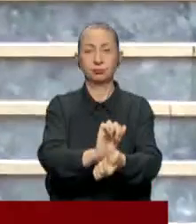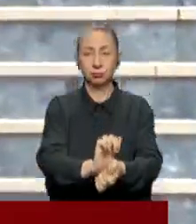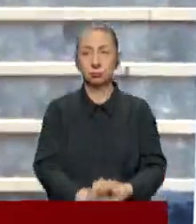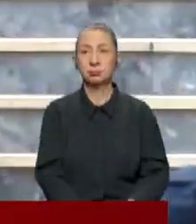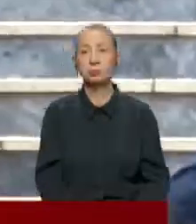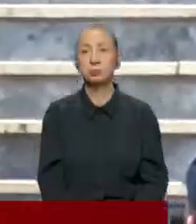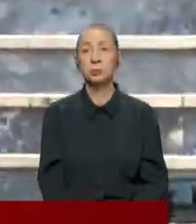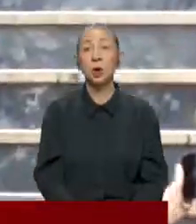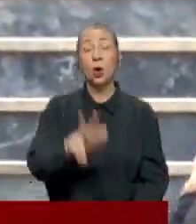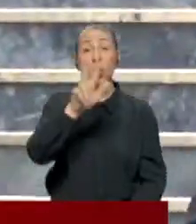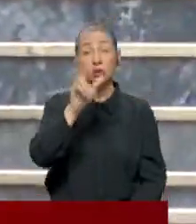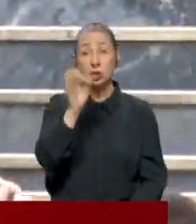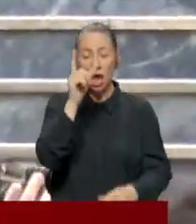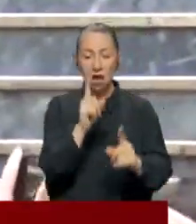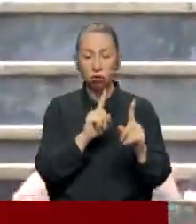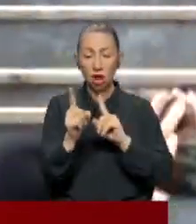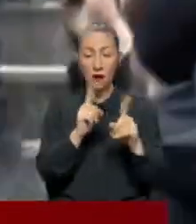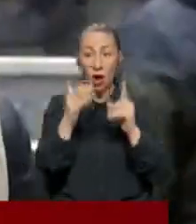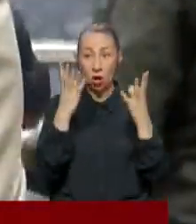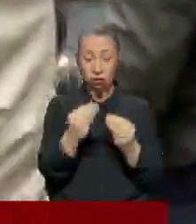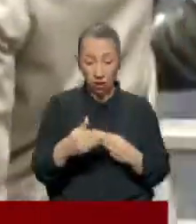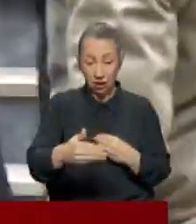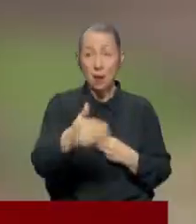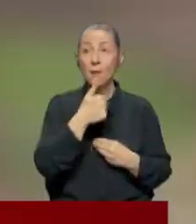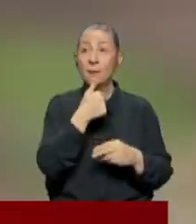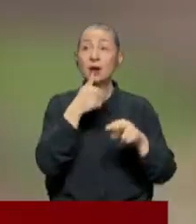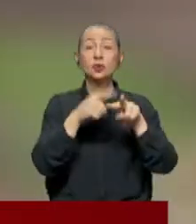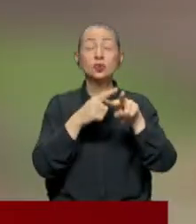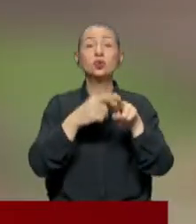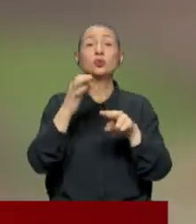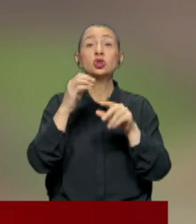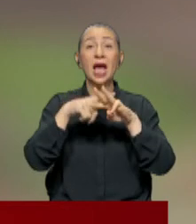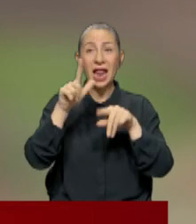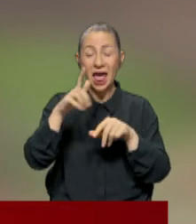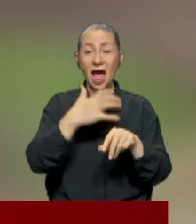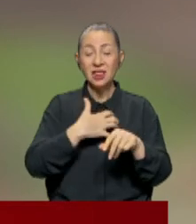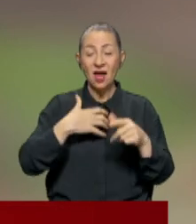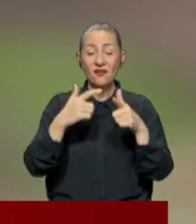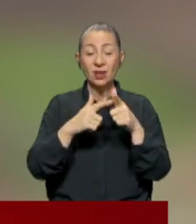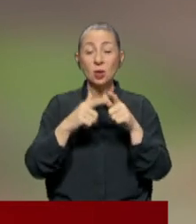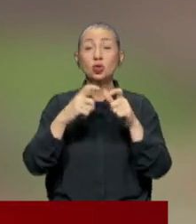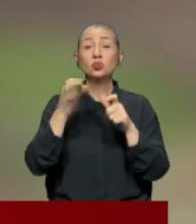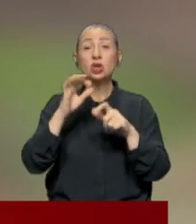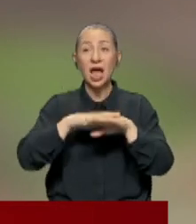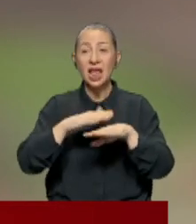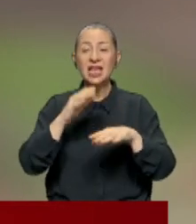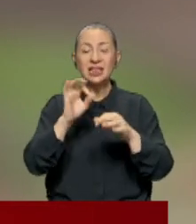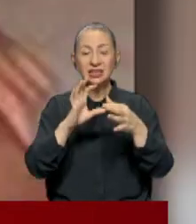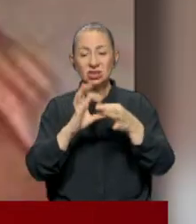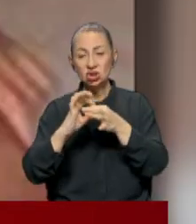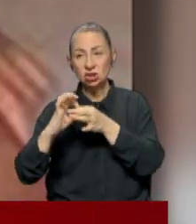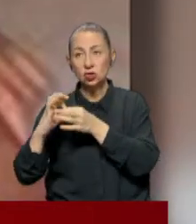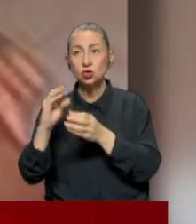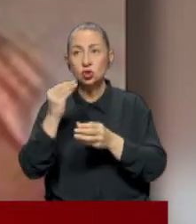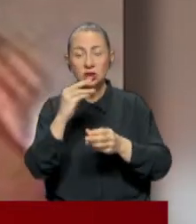bir şey söyleyecek misiniz? 30 Ocak'ta ilk duruşması görülecek davada baba Yusuf Ziya Gümüşel ile anne Fatma Gümüşel'in zincirleme şekilde